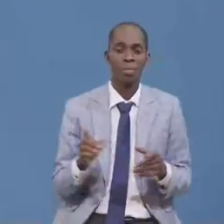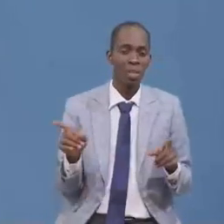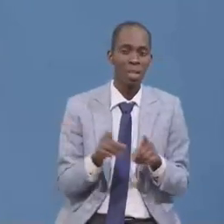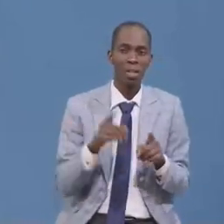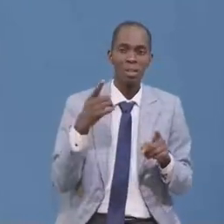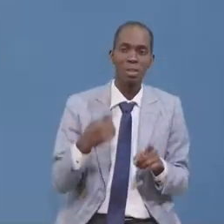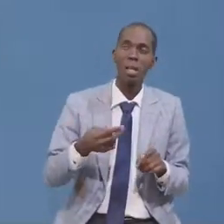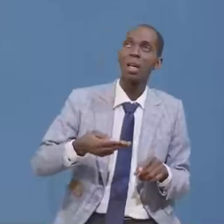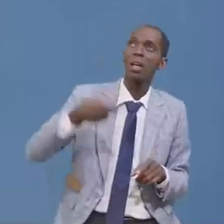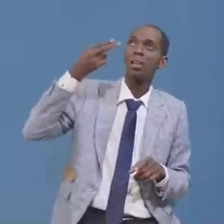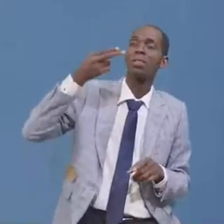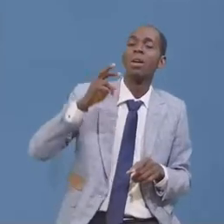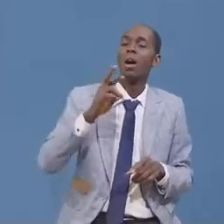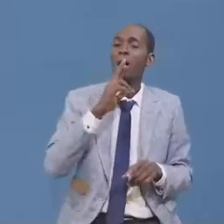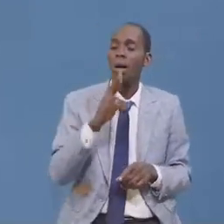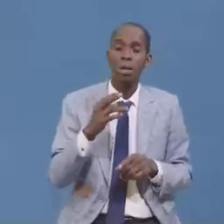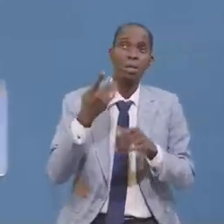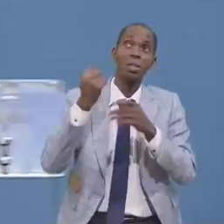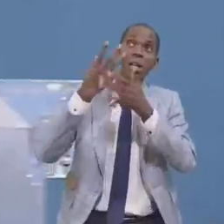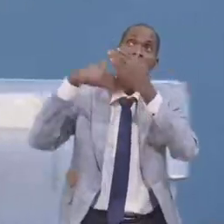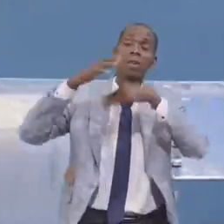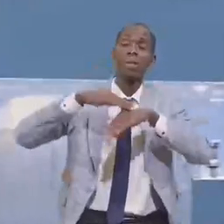Autant les cieux sont élevés au-dessus de la terre.